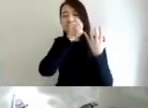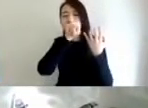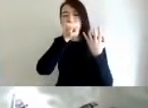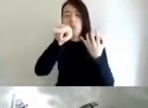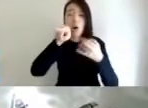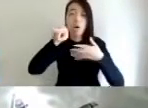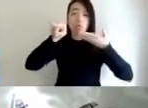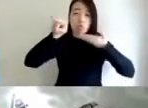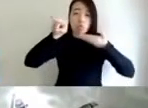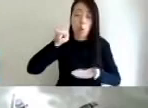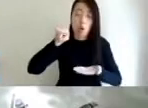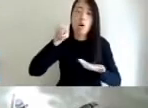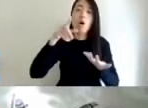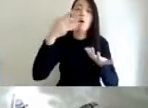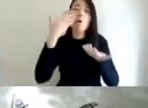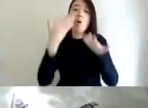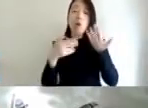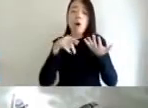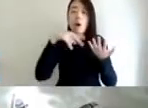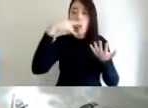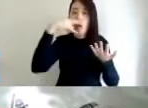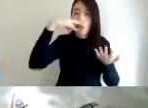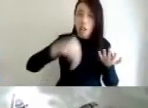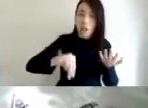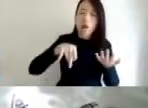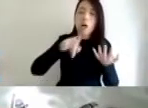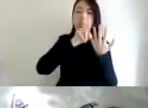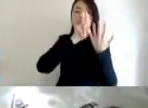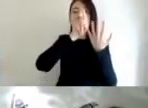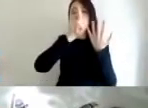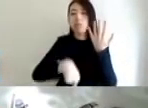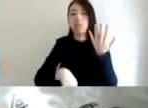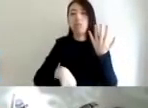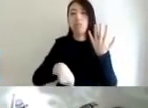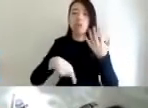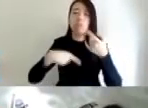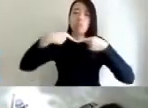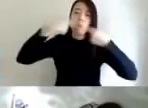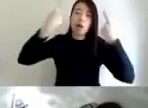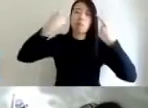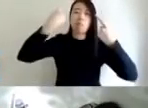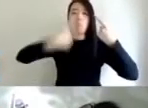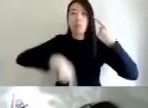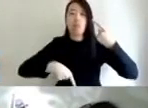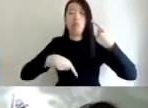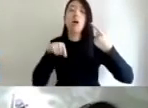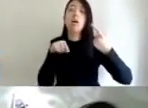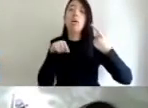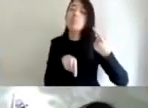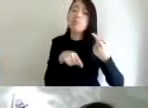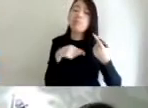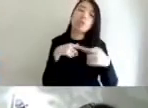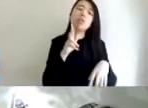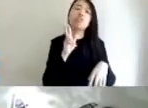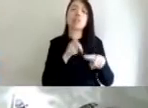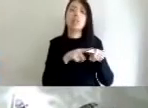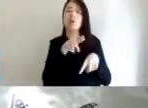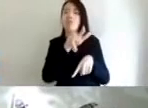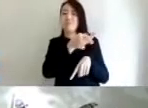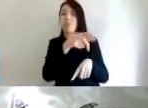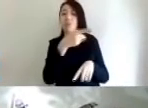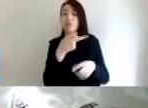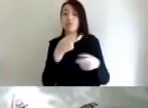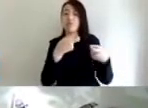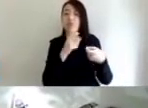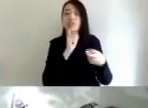到咧，嗰个树枝就会断裂然后冧落嚟啊。咁因为良景村呢个地方，你见到其实四围都有好多桃